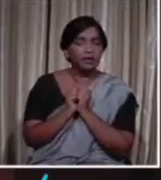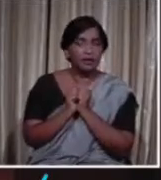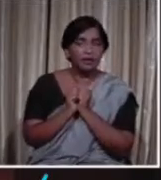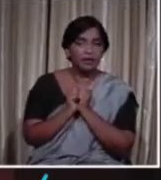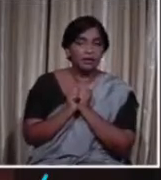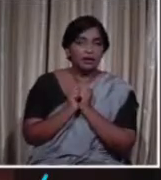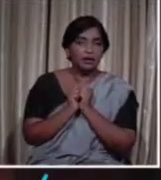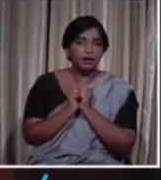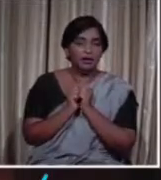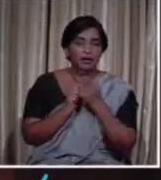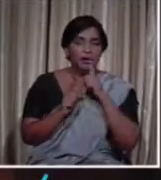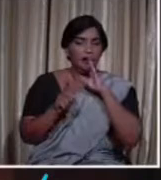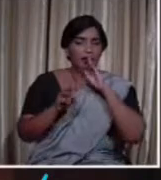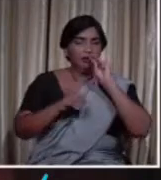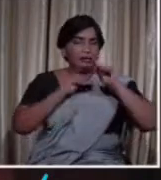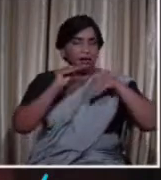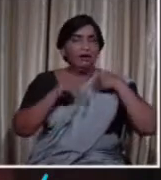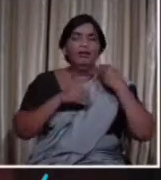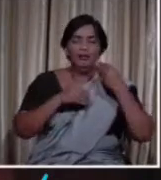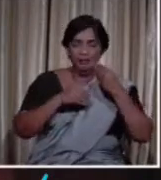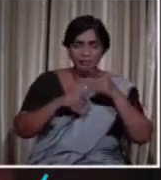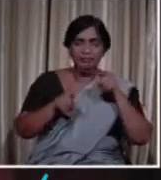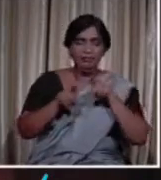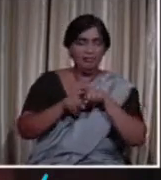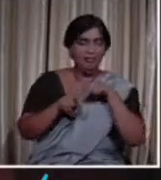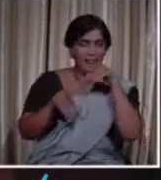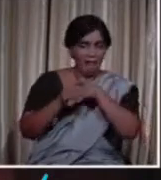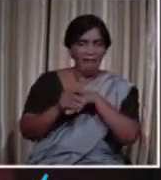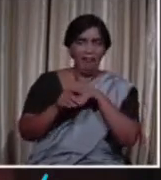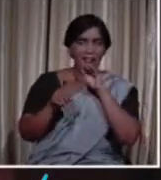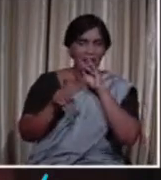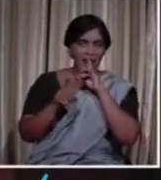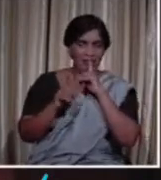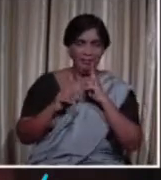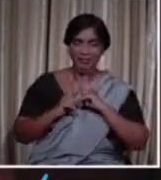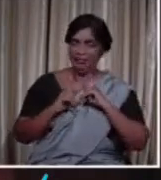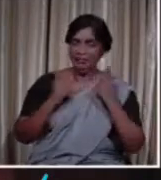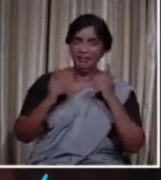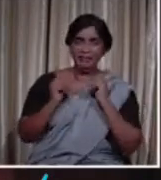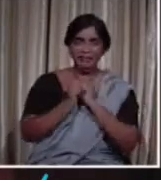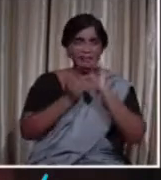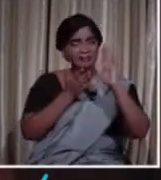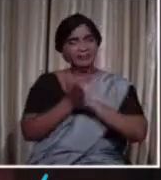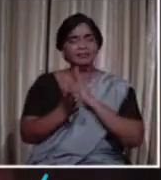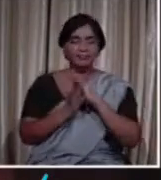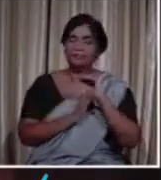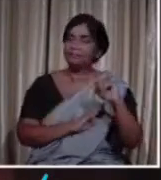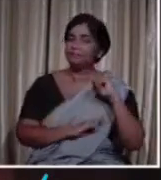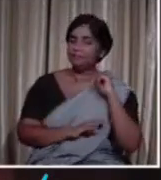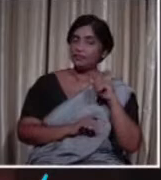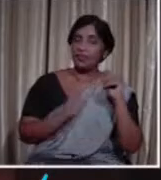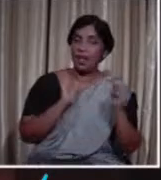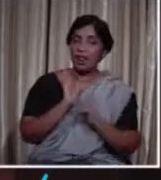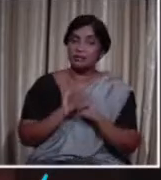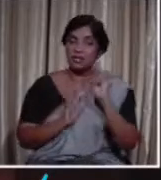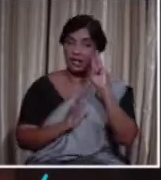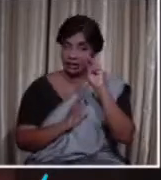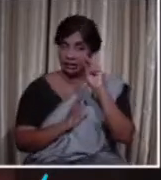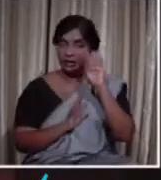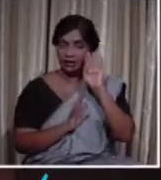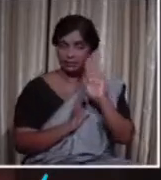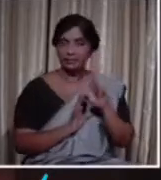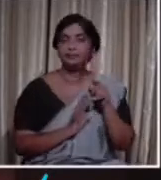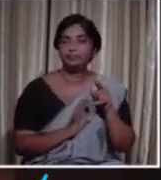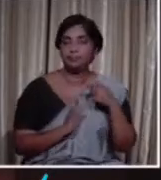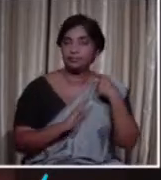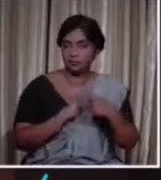ඩිපෙන්ඩන්ස්ලා ඒ කියන්නේ මේ ශේෂ්ත්‍රය තුළින් සහන ලබන ශක්තිය ලබන ලක්ෂ 30ක් පමණ